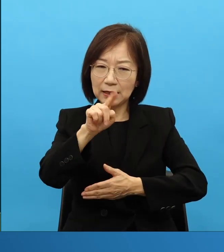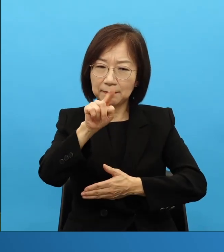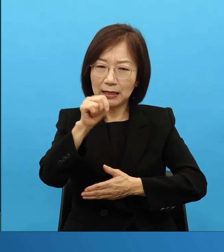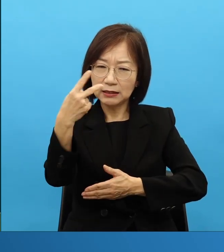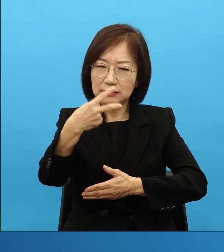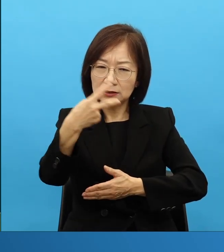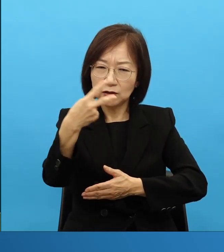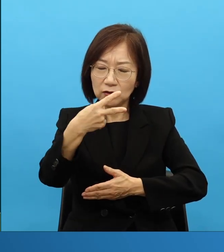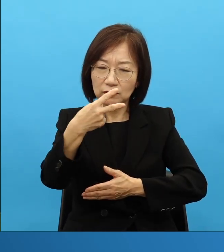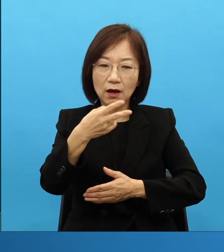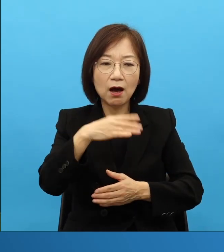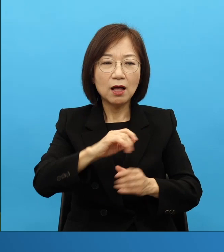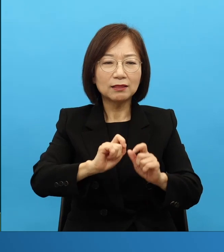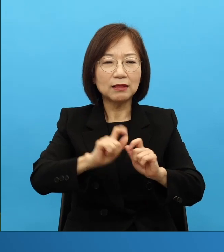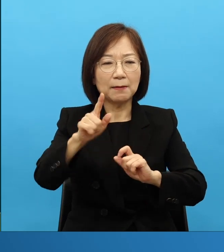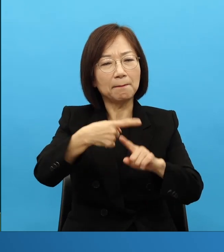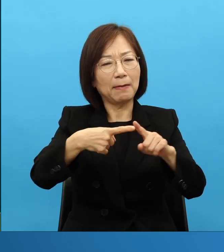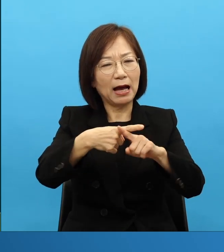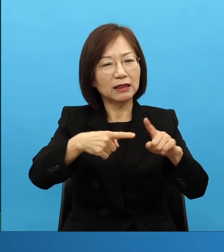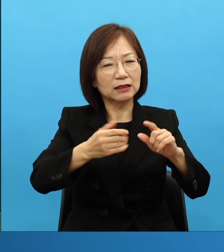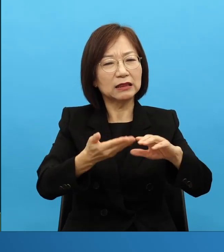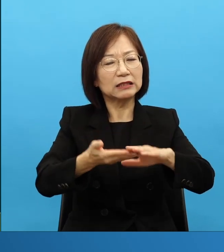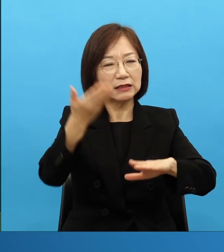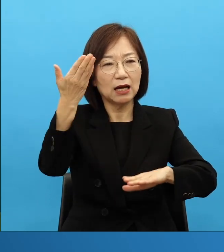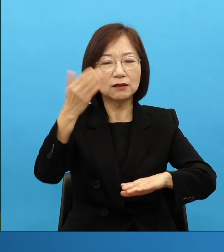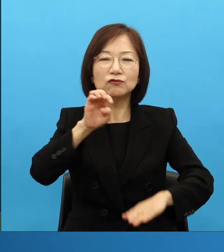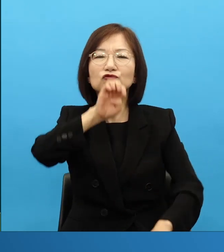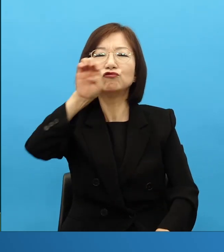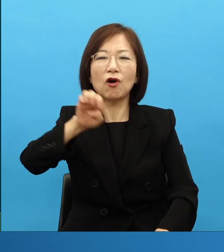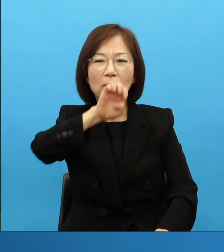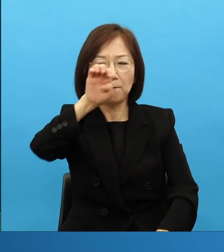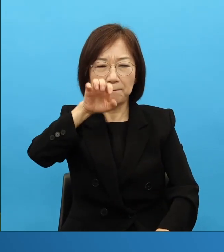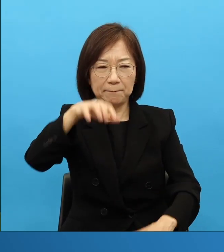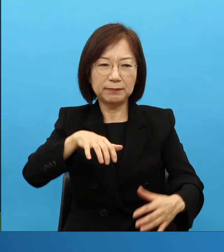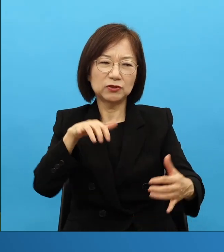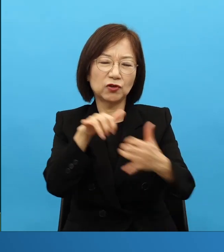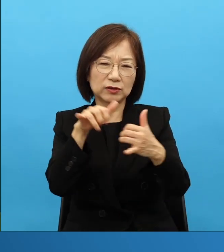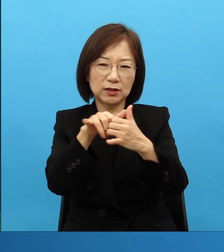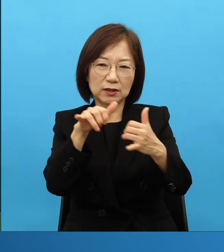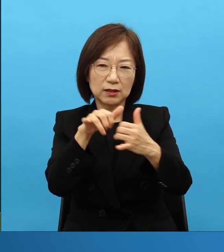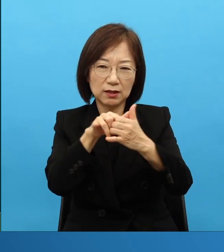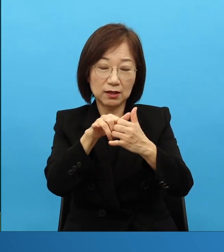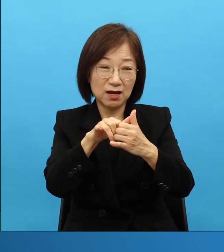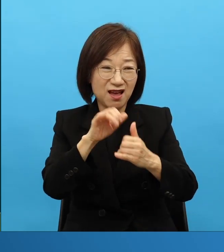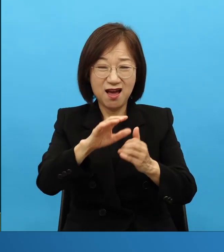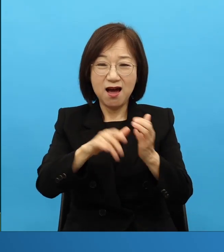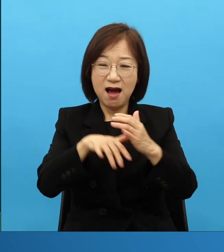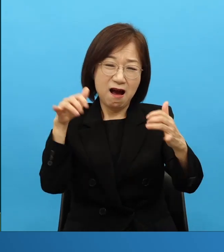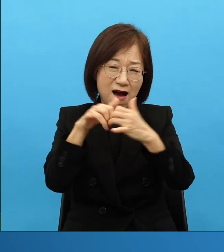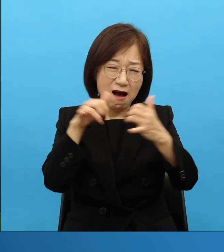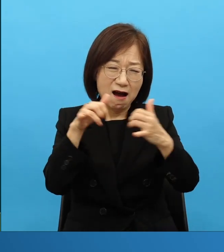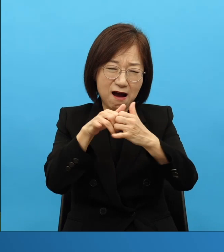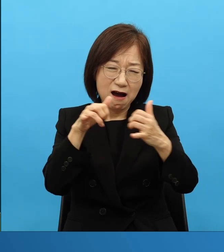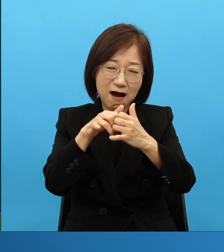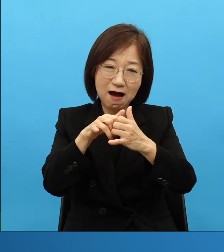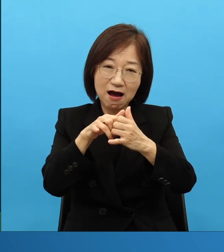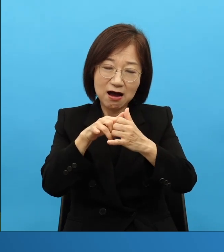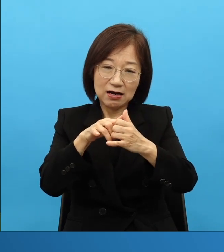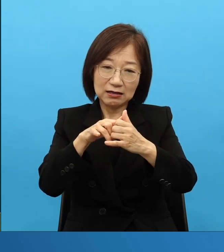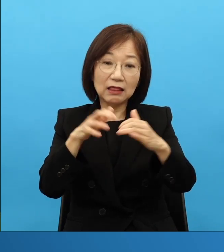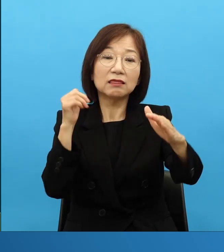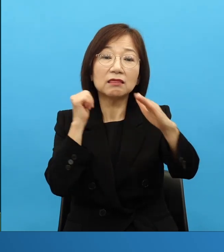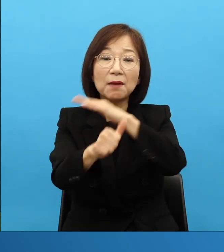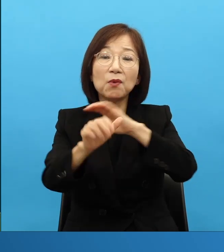them fought in Europe. 그 전쟁의 주역이 로마입니다. And the main figure of those wars is 그 Rome.